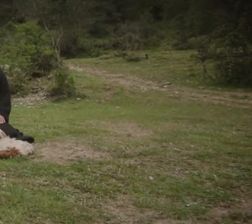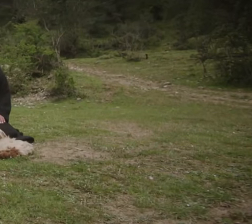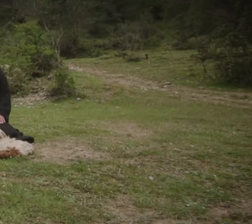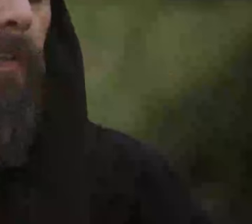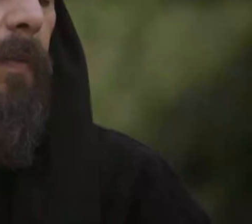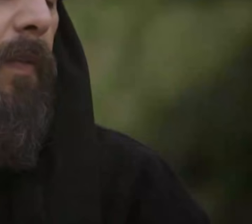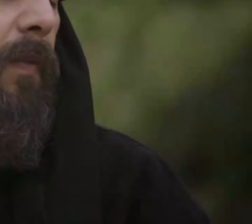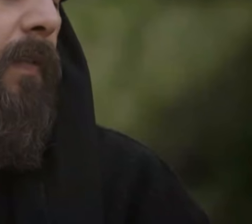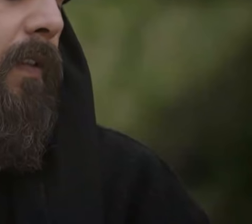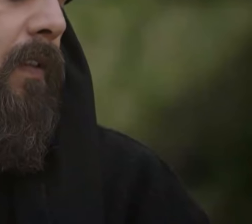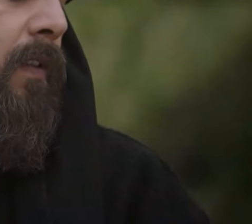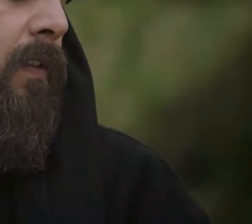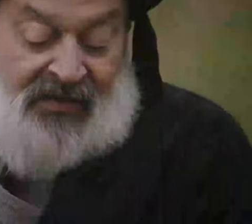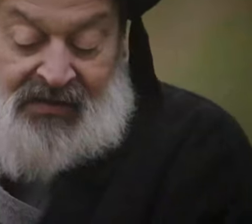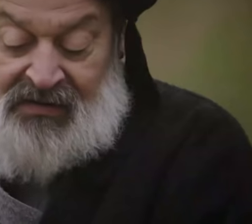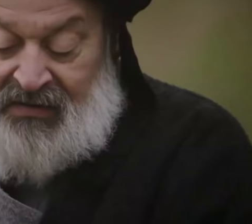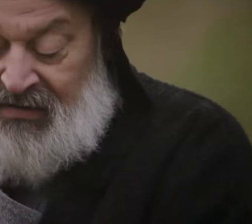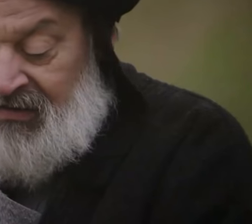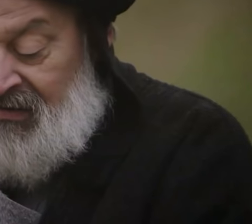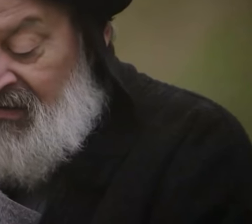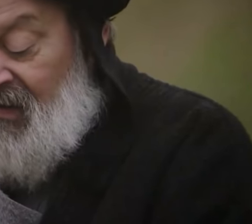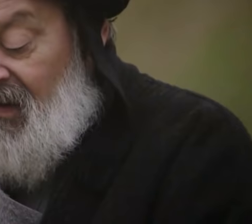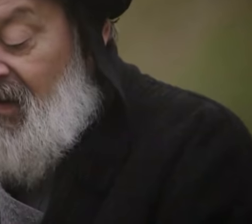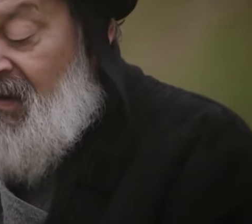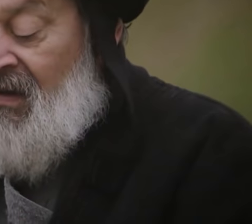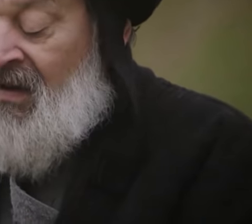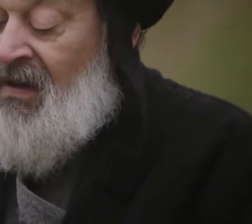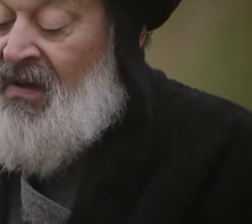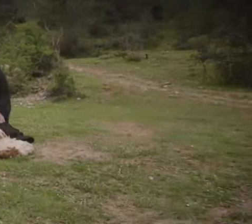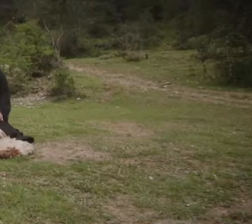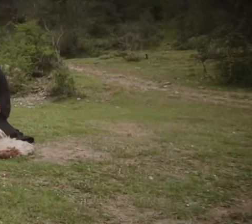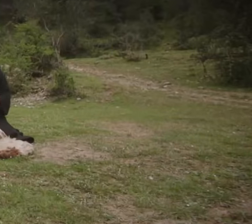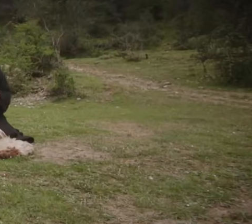ve Adem ile ağaçlık bir yerdeki düzlüğe postunu sermiş namaz kılıyor.